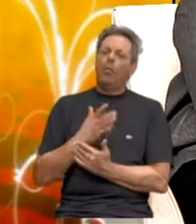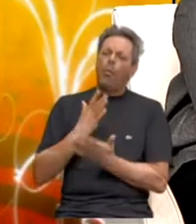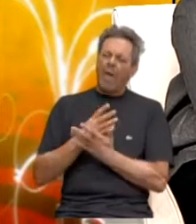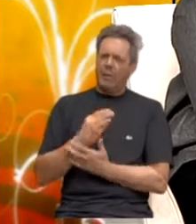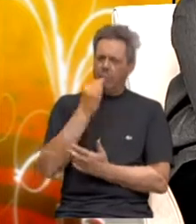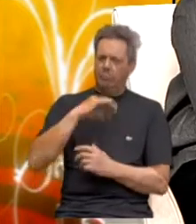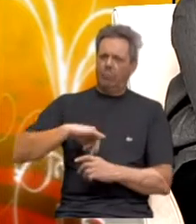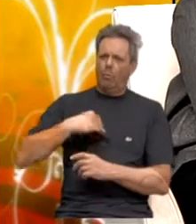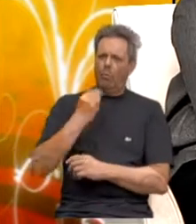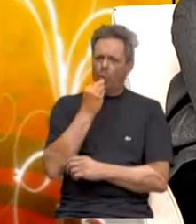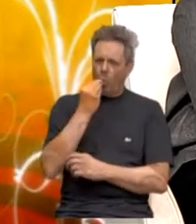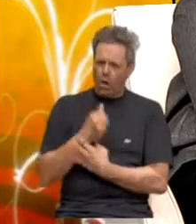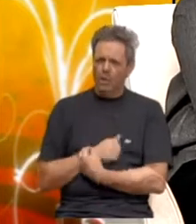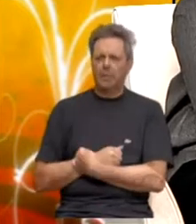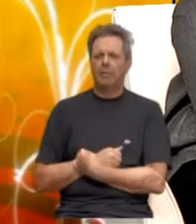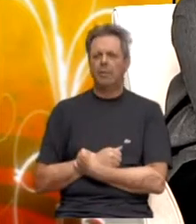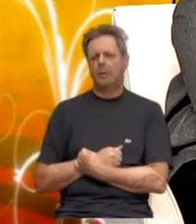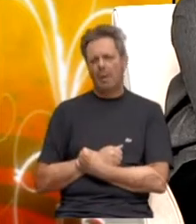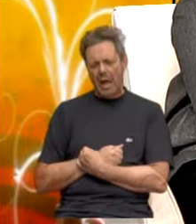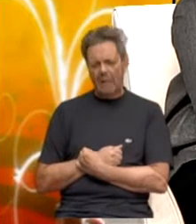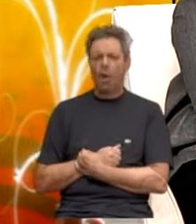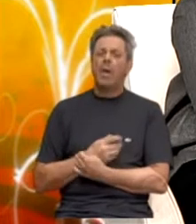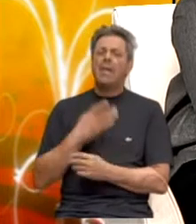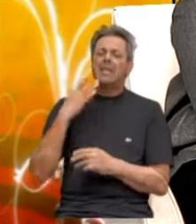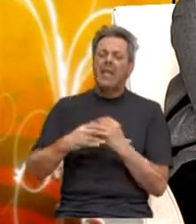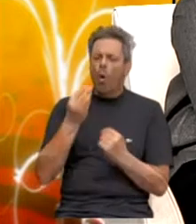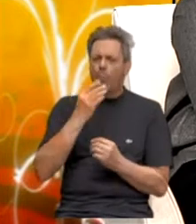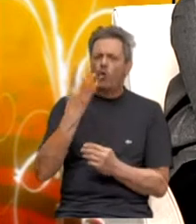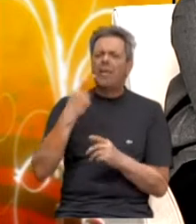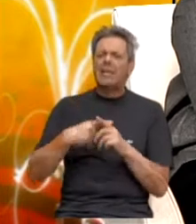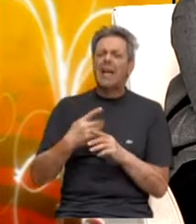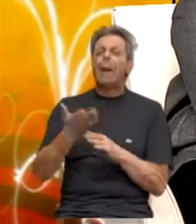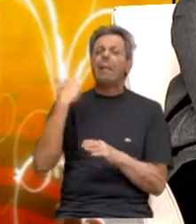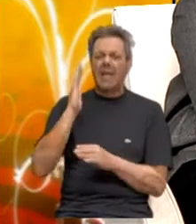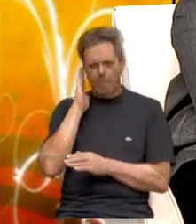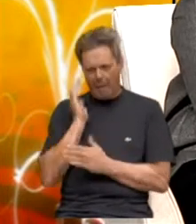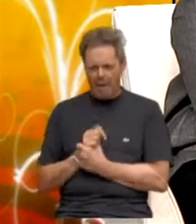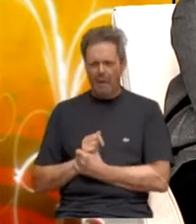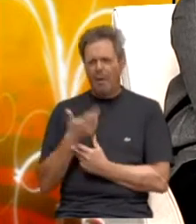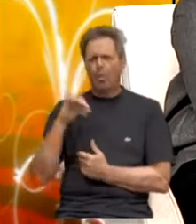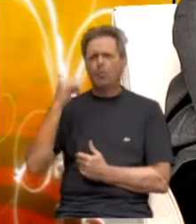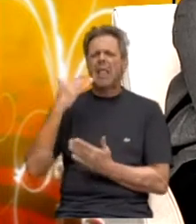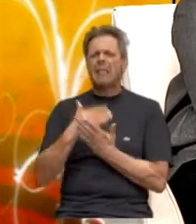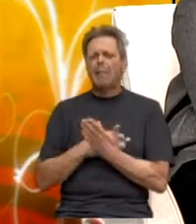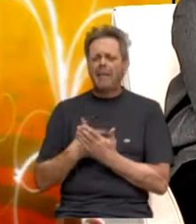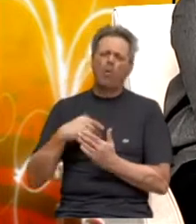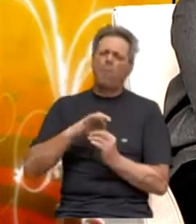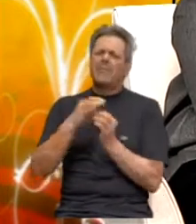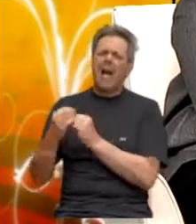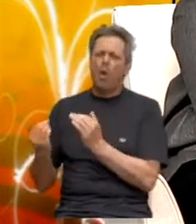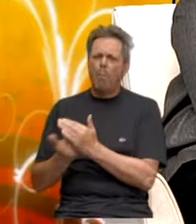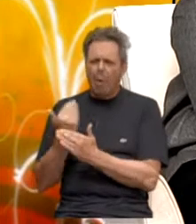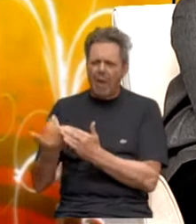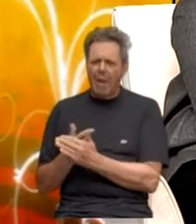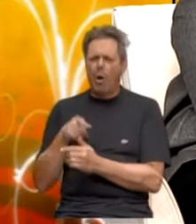možda jesti zadnji obrok 4 sata prije odlaska na spavanje. Dakle, to su one opće preporuke, zlatna pravila koje ponavljamo i koja se